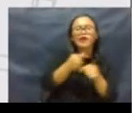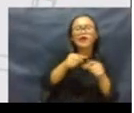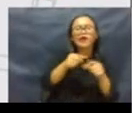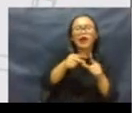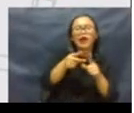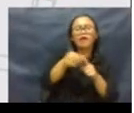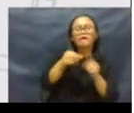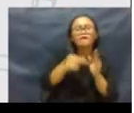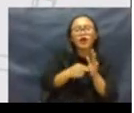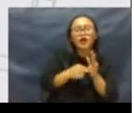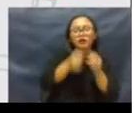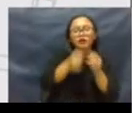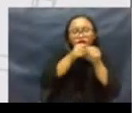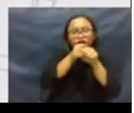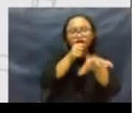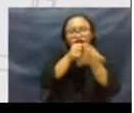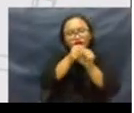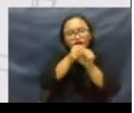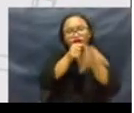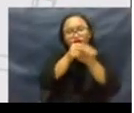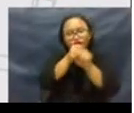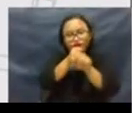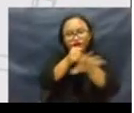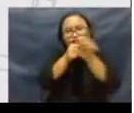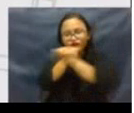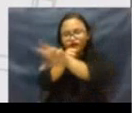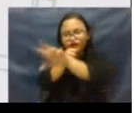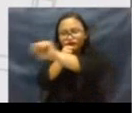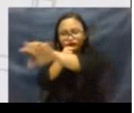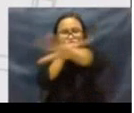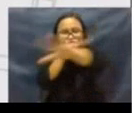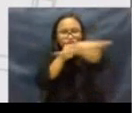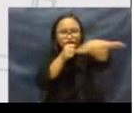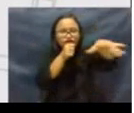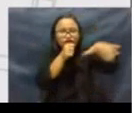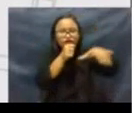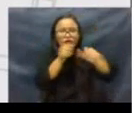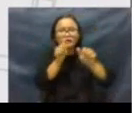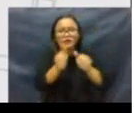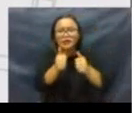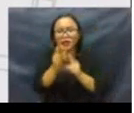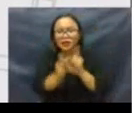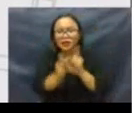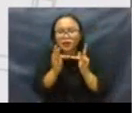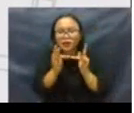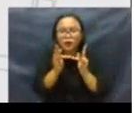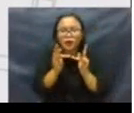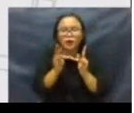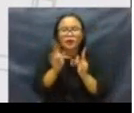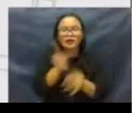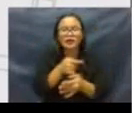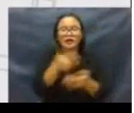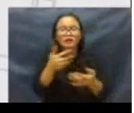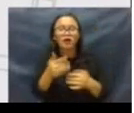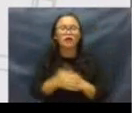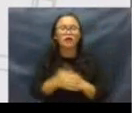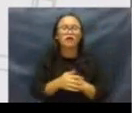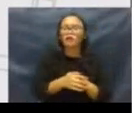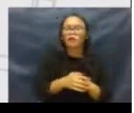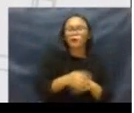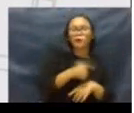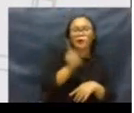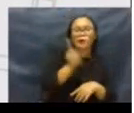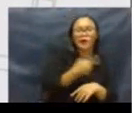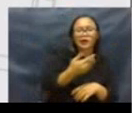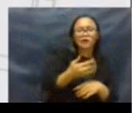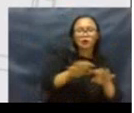Media sosial itu membuat bapak dan ibu terhubung dengan orang-orang yang secara langsung di dunia nyata tidak bisa